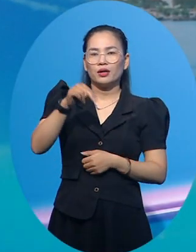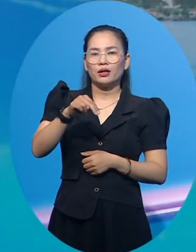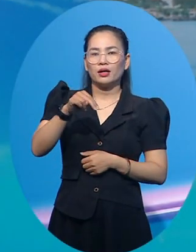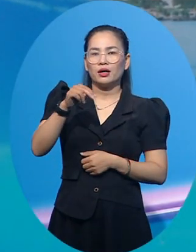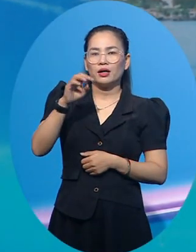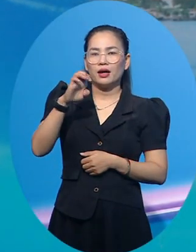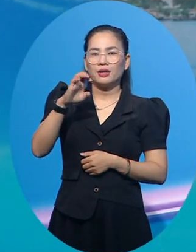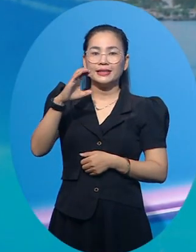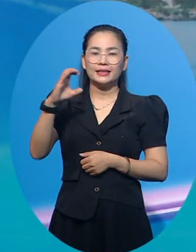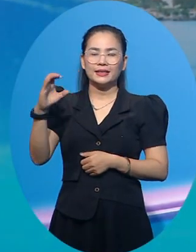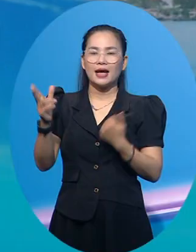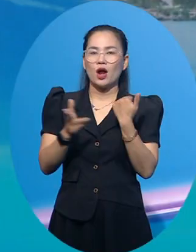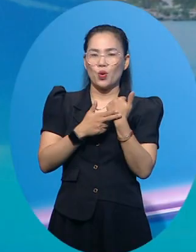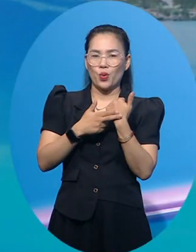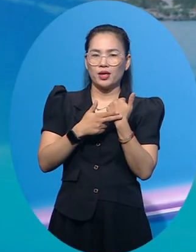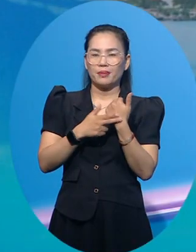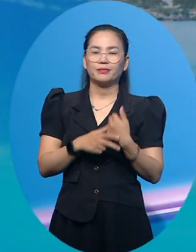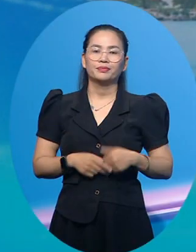gia NECC Hà Nội.